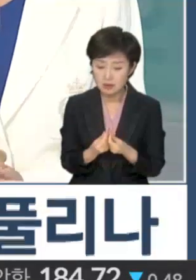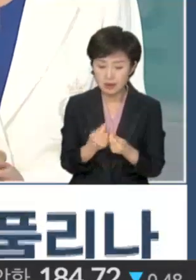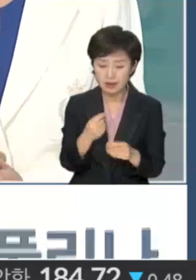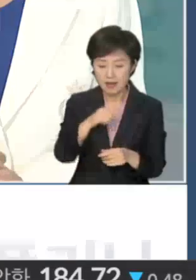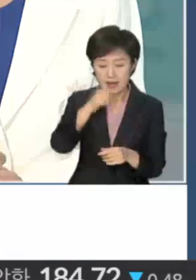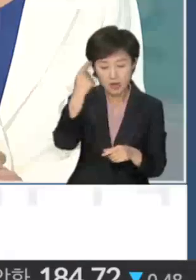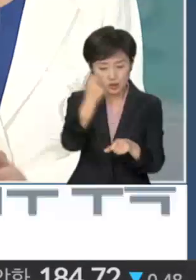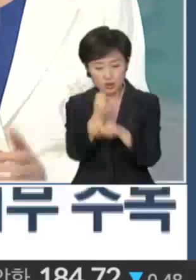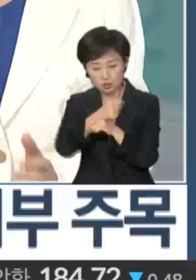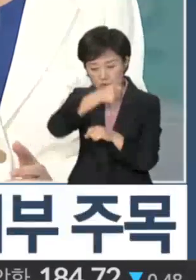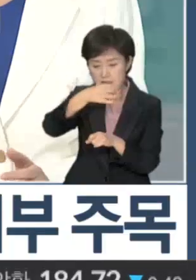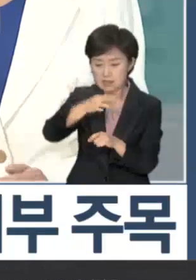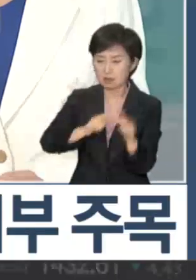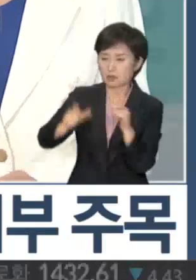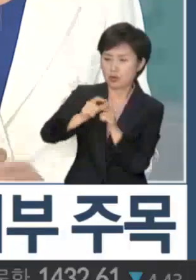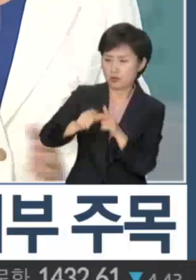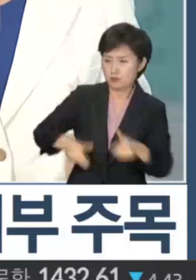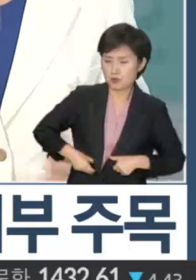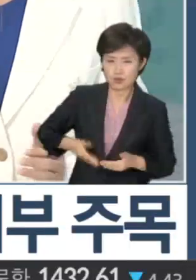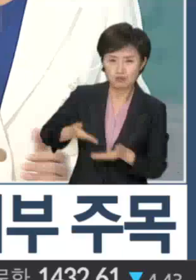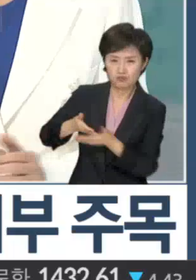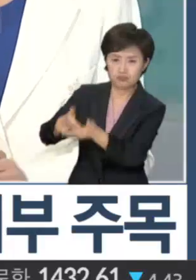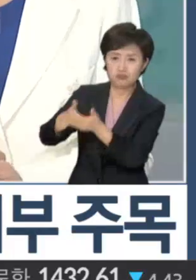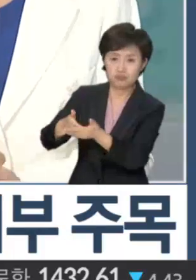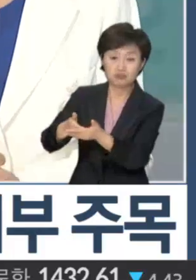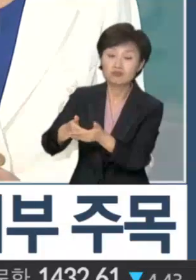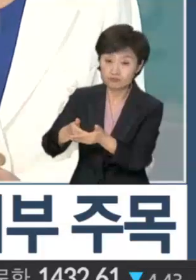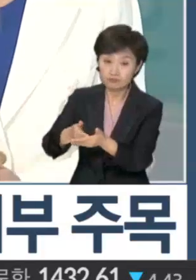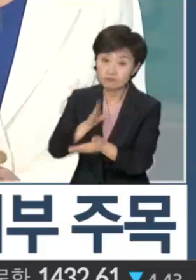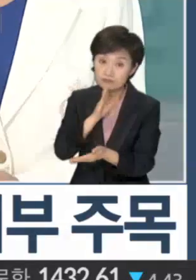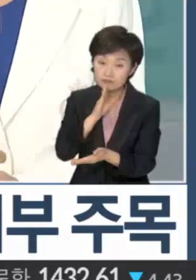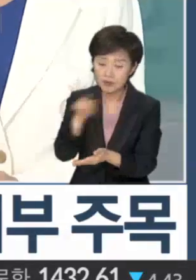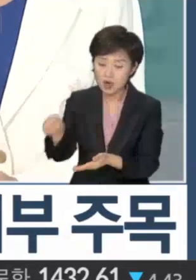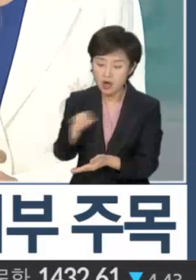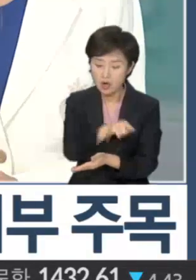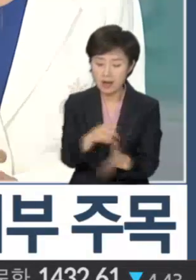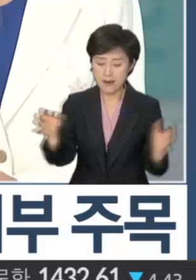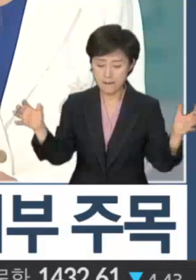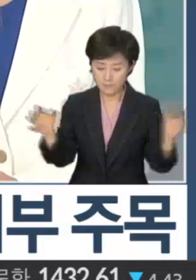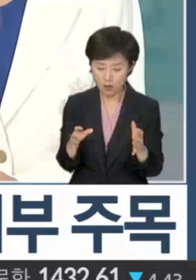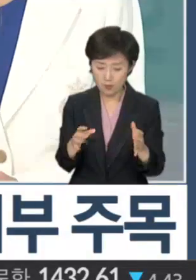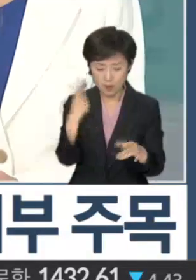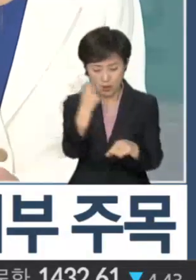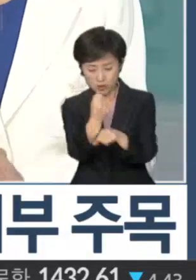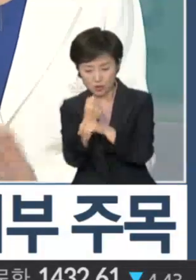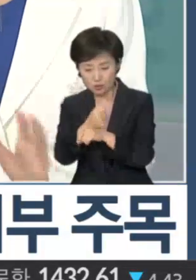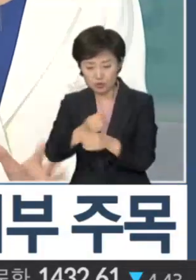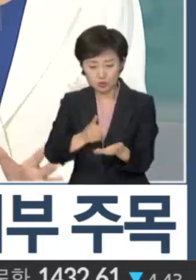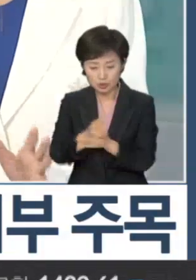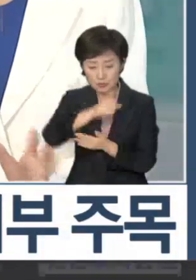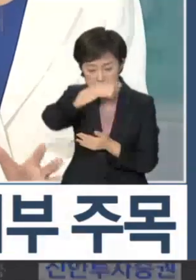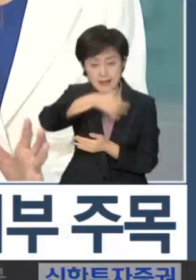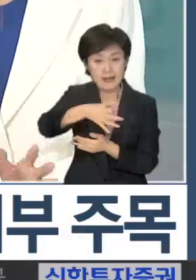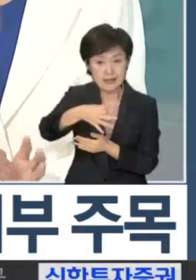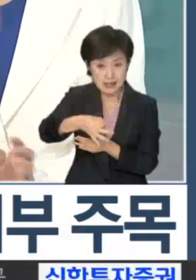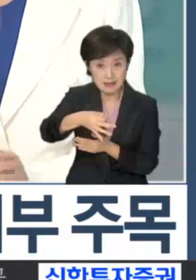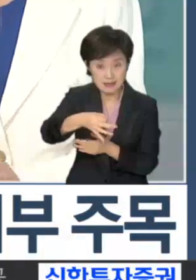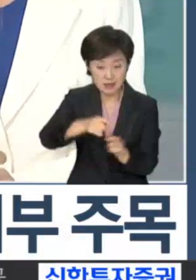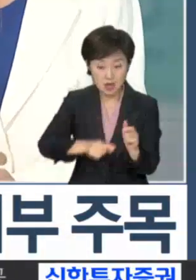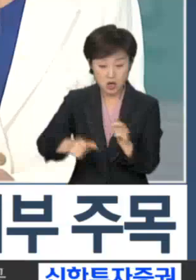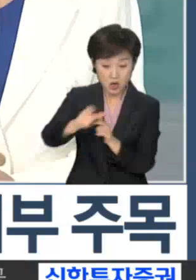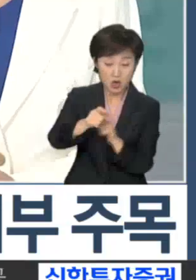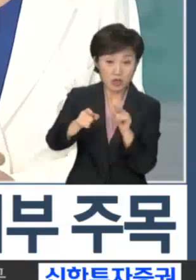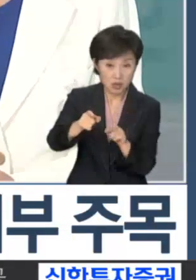증액을 하겠다든가 뭐 이런 것들을 여야가 좀 합의해서 R&D 예산을 증액하는 것은 단순히